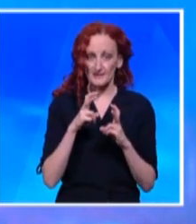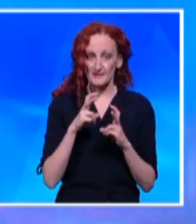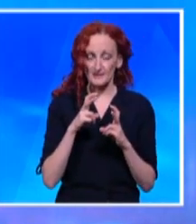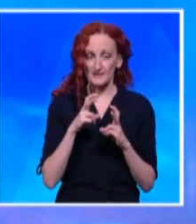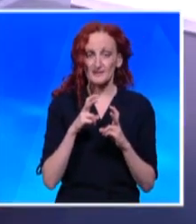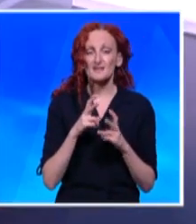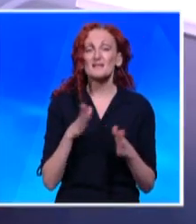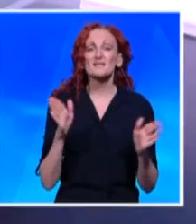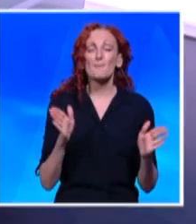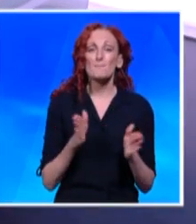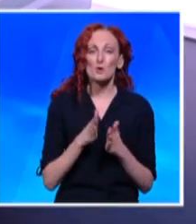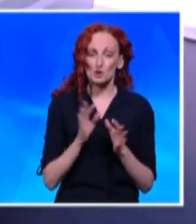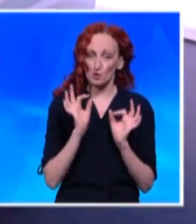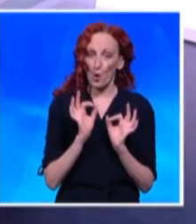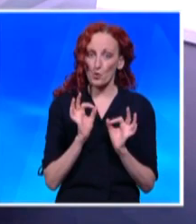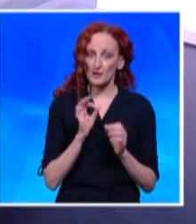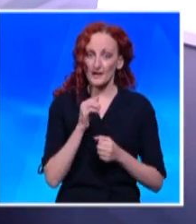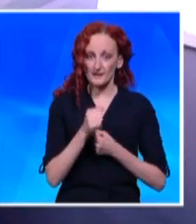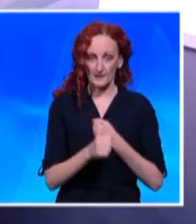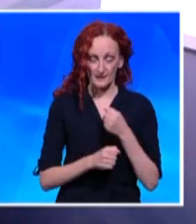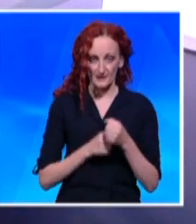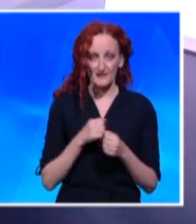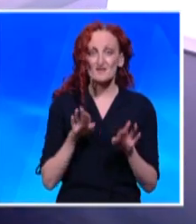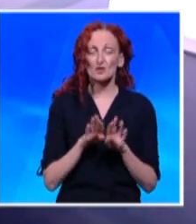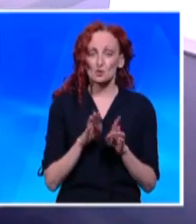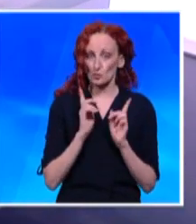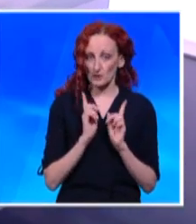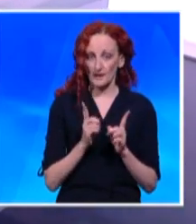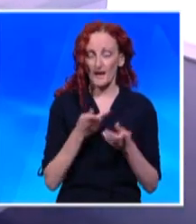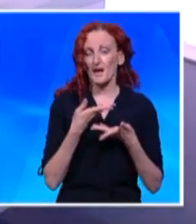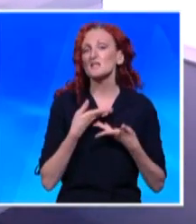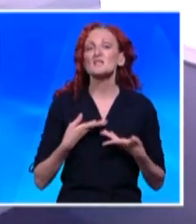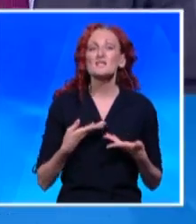ще се предприемат конкретни действия. Също така ние ще